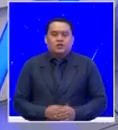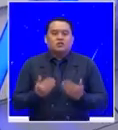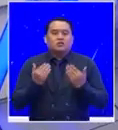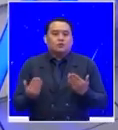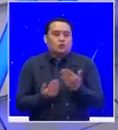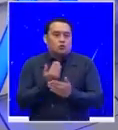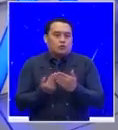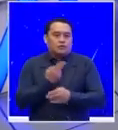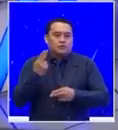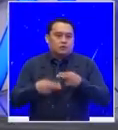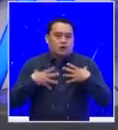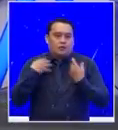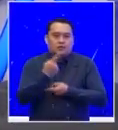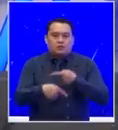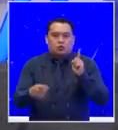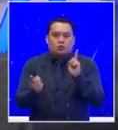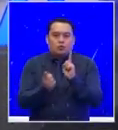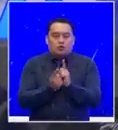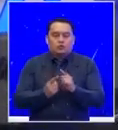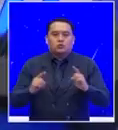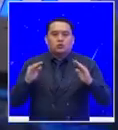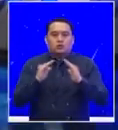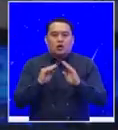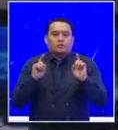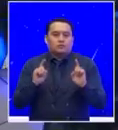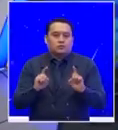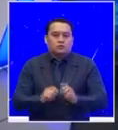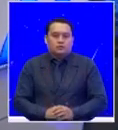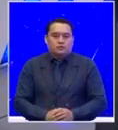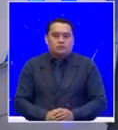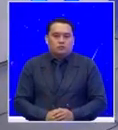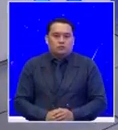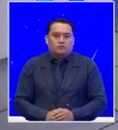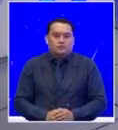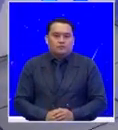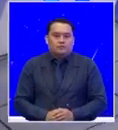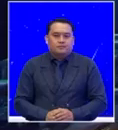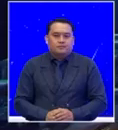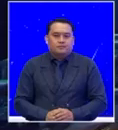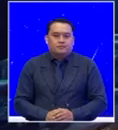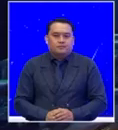Это была вся информационная картина сегодняшнего дня. Я с вами прощаюсь. Оставайтесь дома.